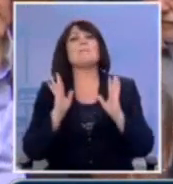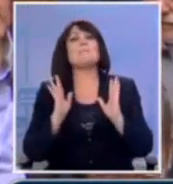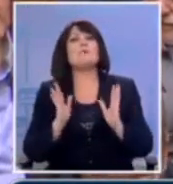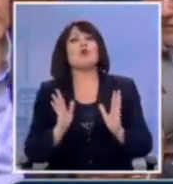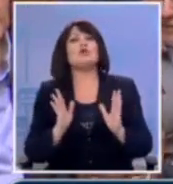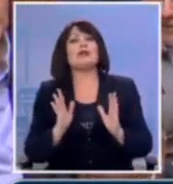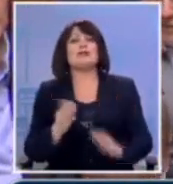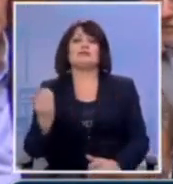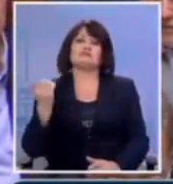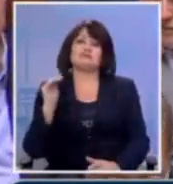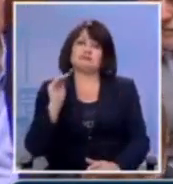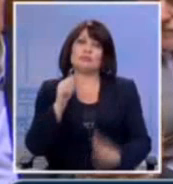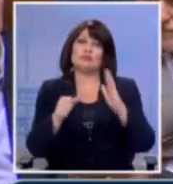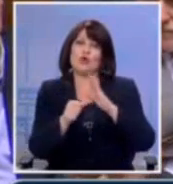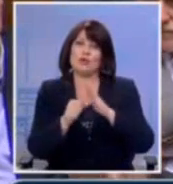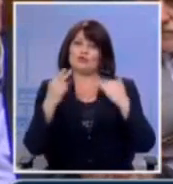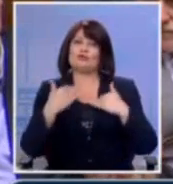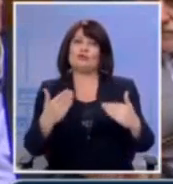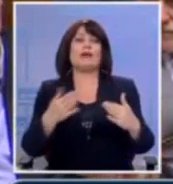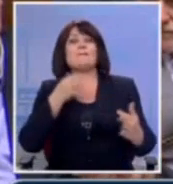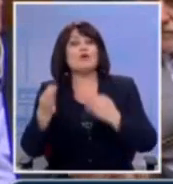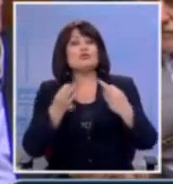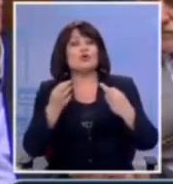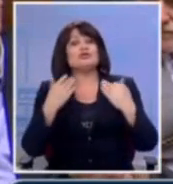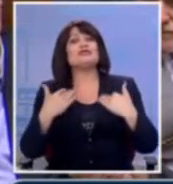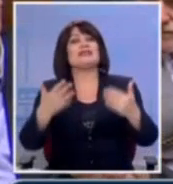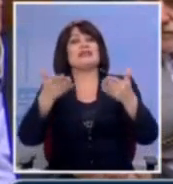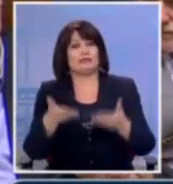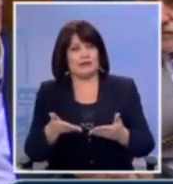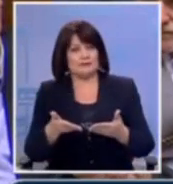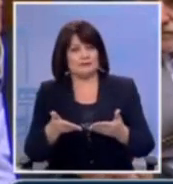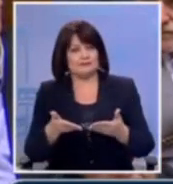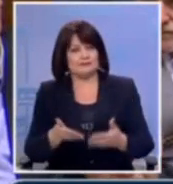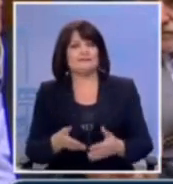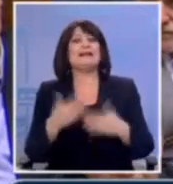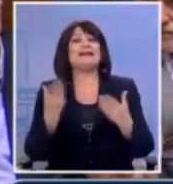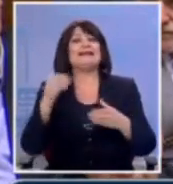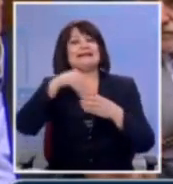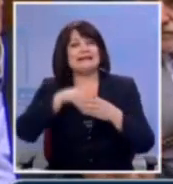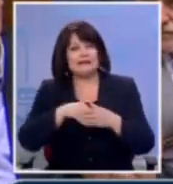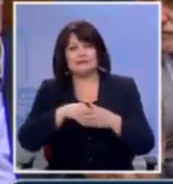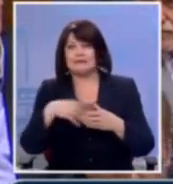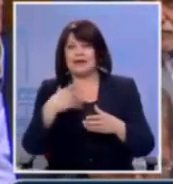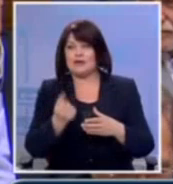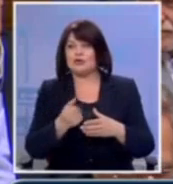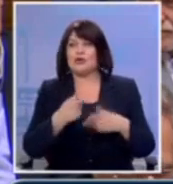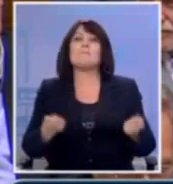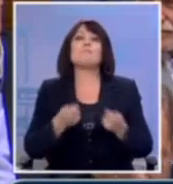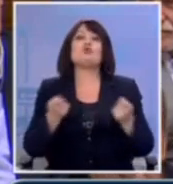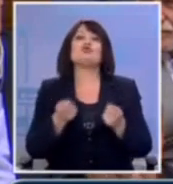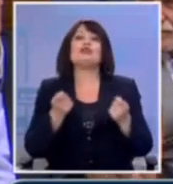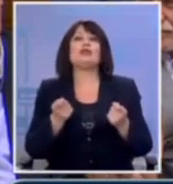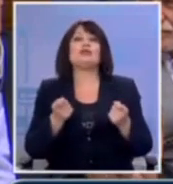πώς απευθύνεται ο πρόεδρος της Βουλής στο σώμα. Τι περιεχόμενο έχουν και πώς γίνονται